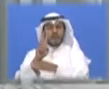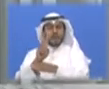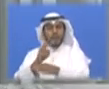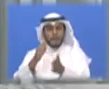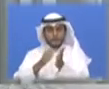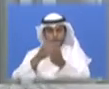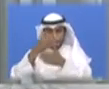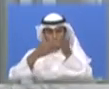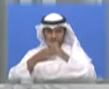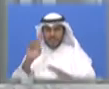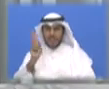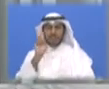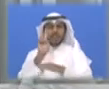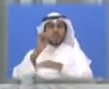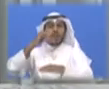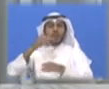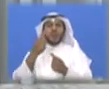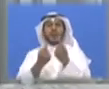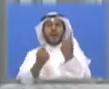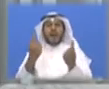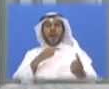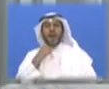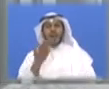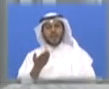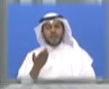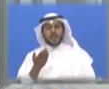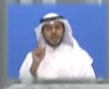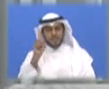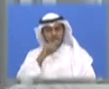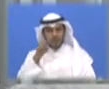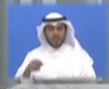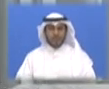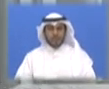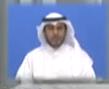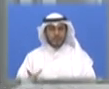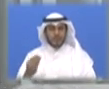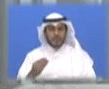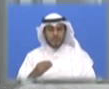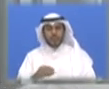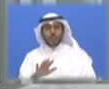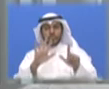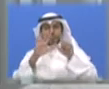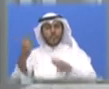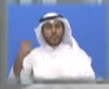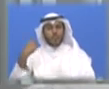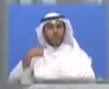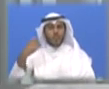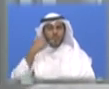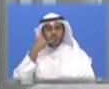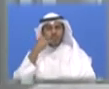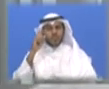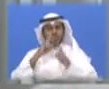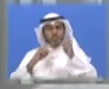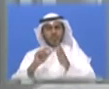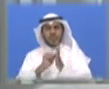أعتقد يتلنا أكثر، يعني ما أقدر أحدد، بس أكثر من 16 أو 17 اتصال خلال أسبوع واحد يسأل عن